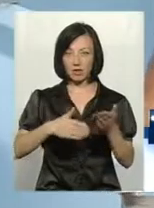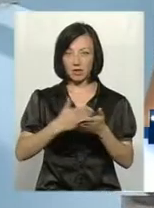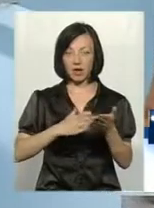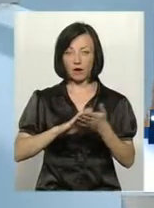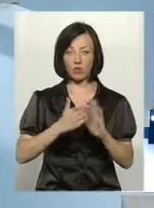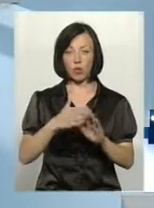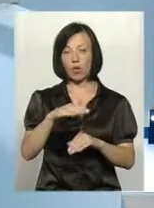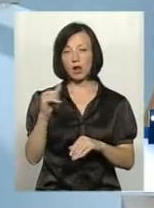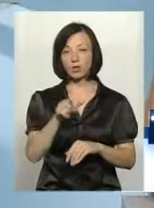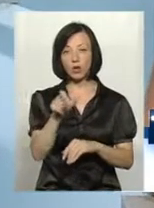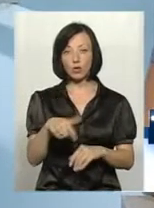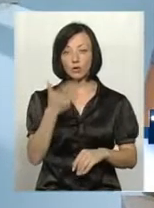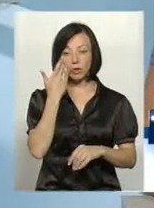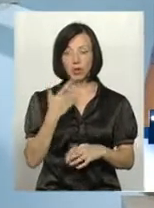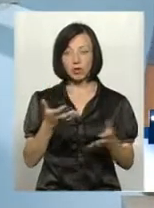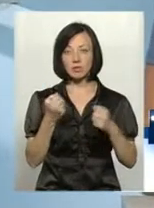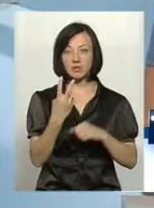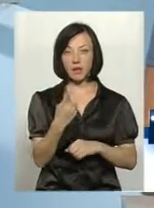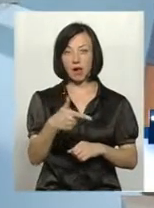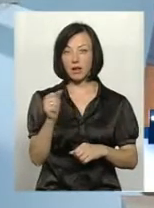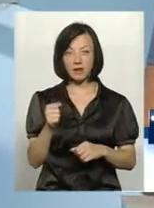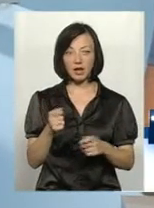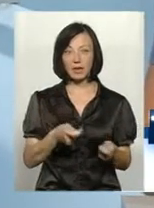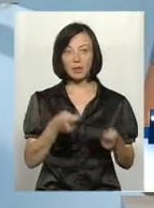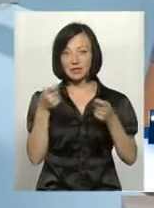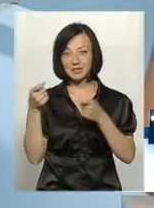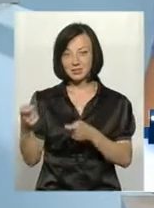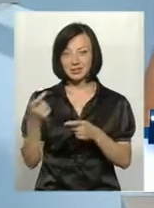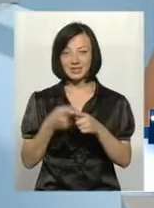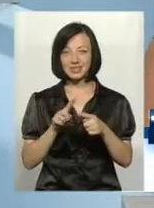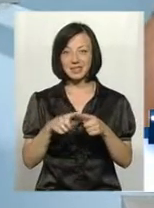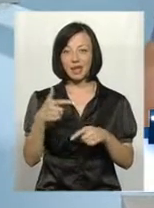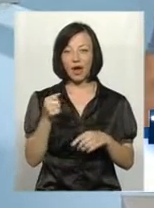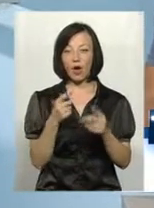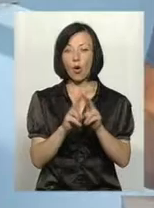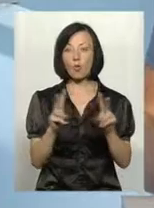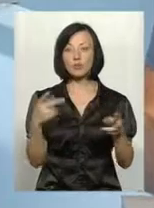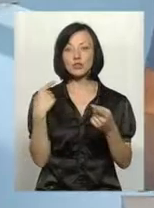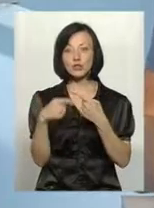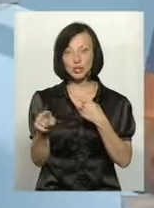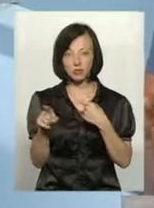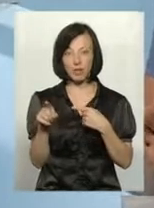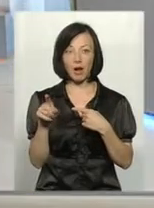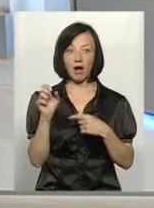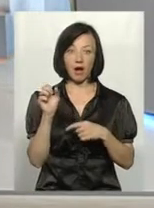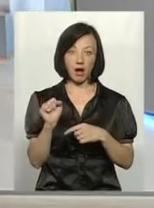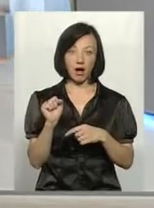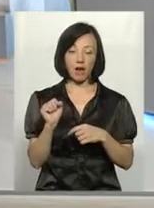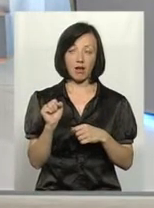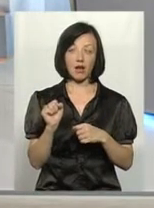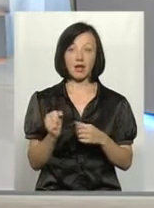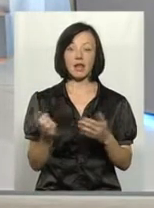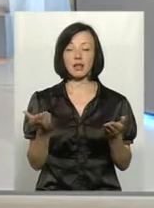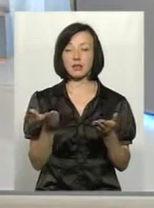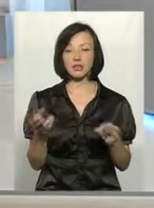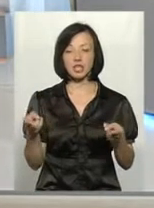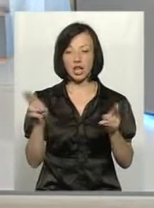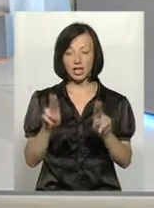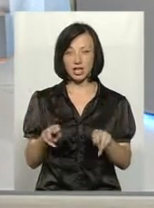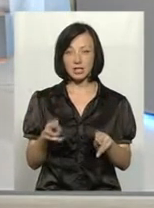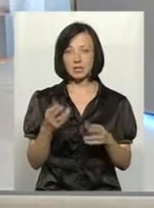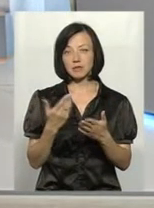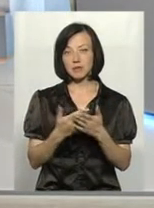те, що люди, отримавши по 2 гектара, вони не понесуть ці гектари іншим якимось дядькам, комусь. Так, іншому. Який, не залишать собі. Так,